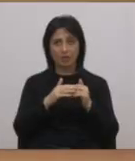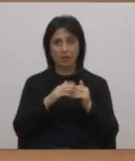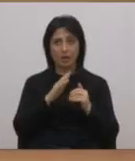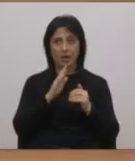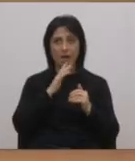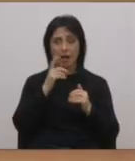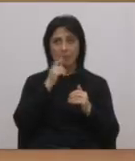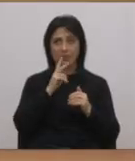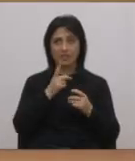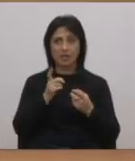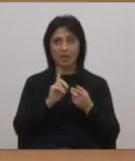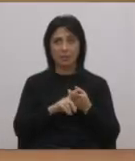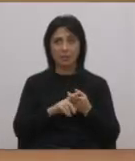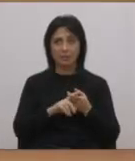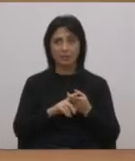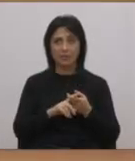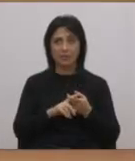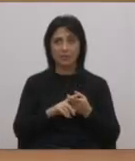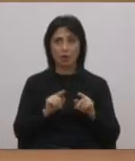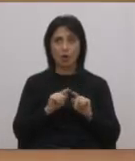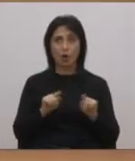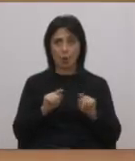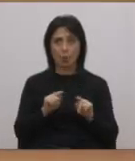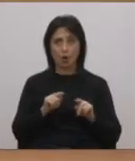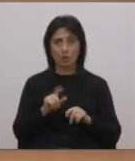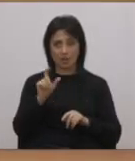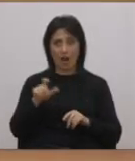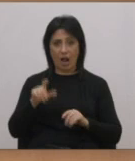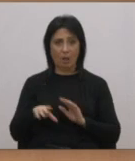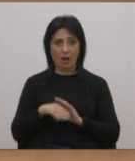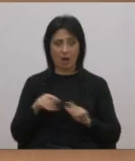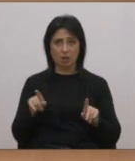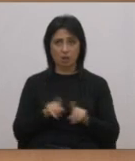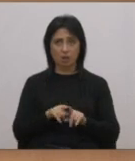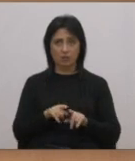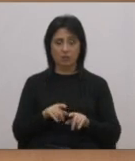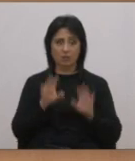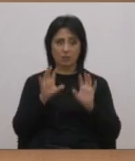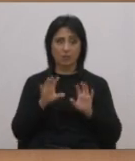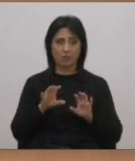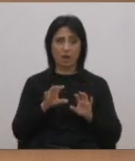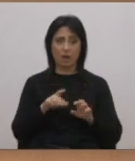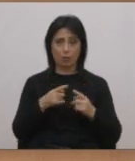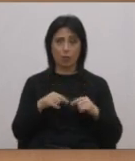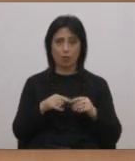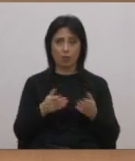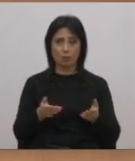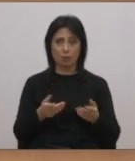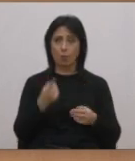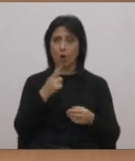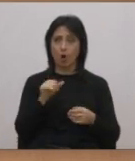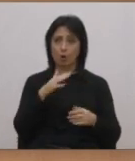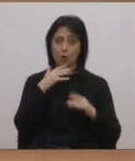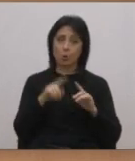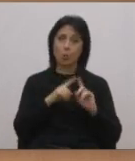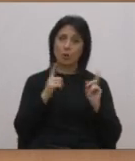calbaton, nebo, visat, se heba. Opoziția, halhma, ircia, e sakam de pe organoa. Hot,